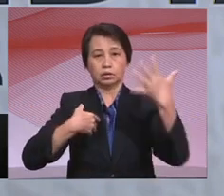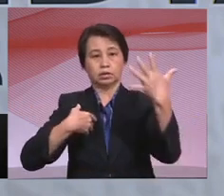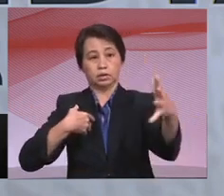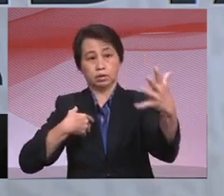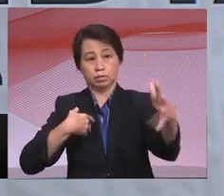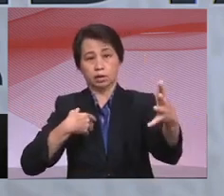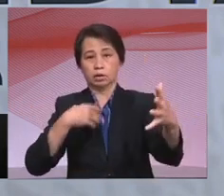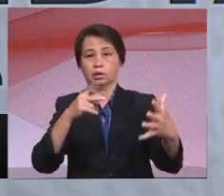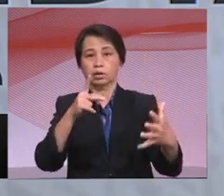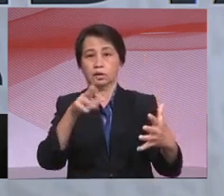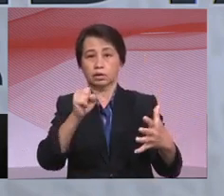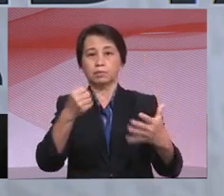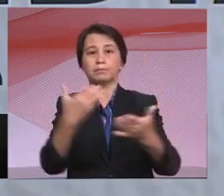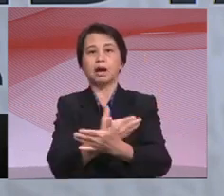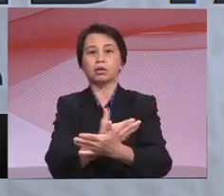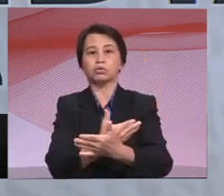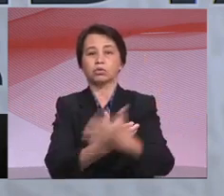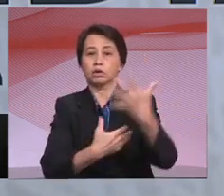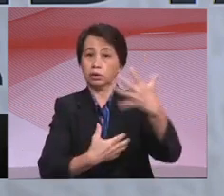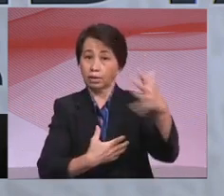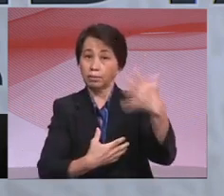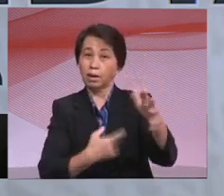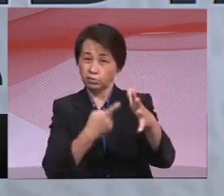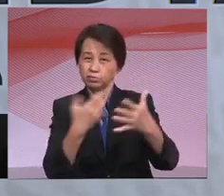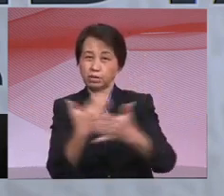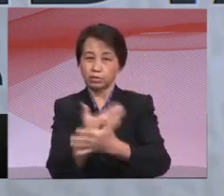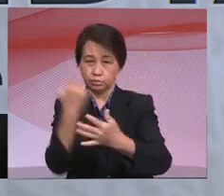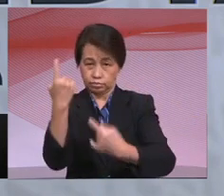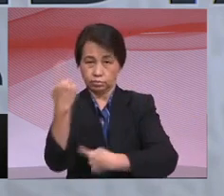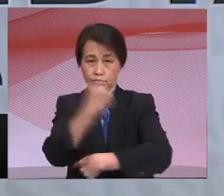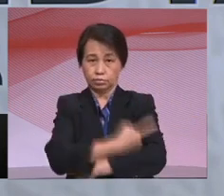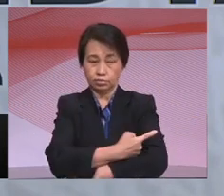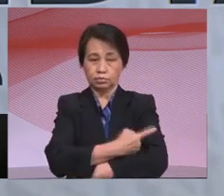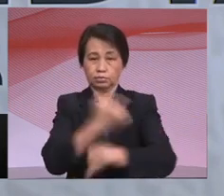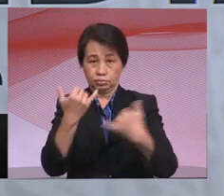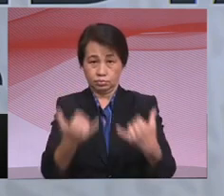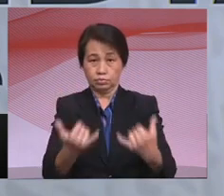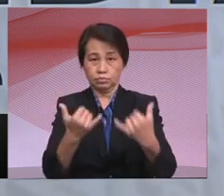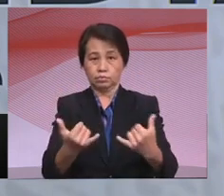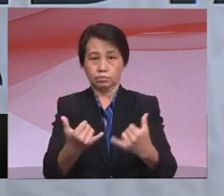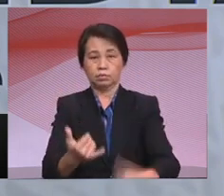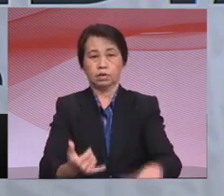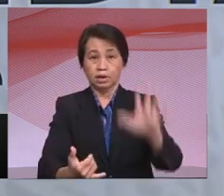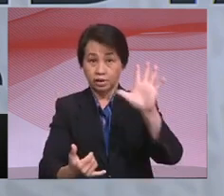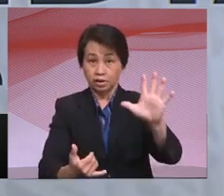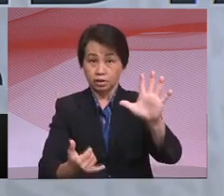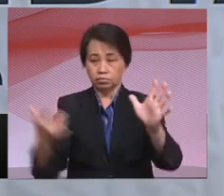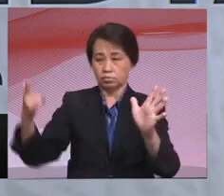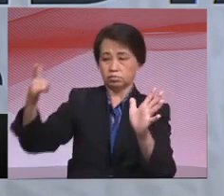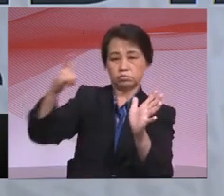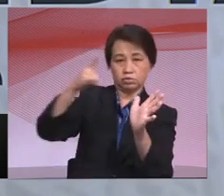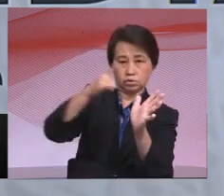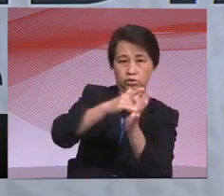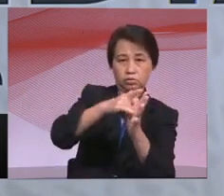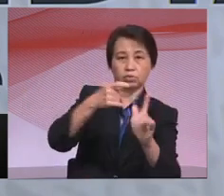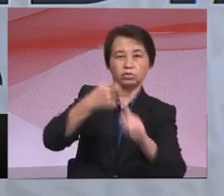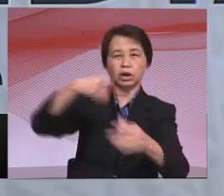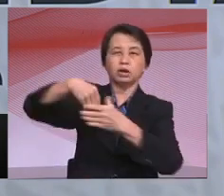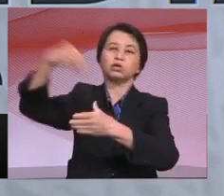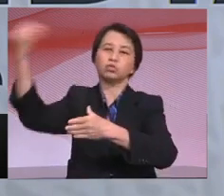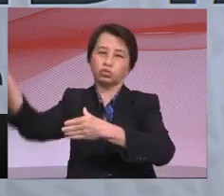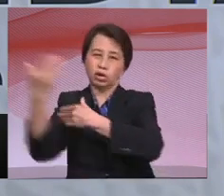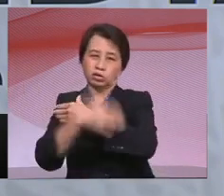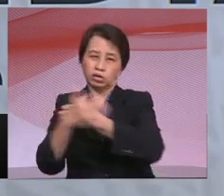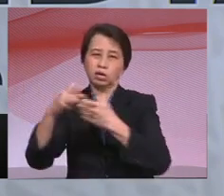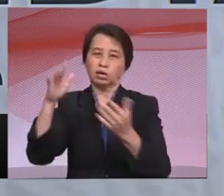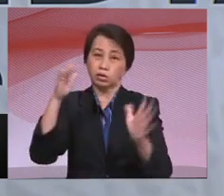kes yang telah dikesan positif COVID-19 iaitu 5 kes adalah kes import daripada luar negara,